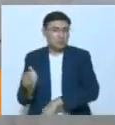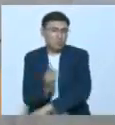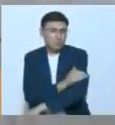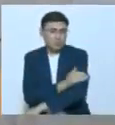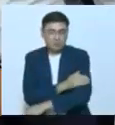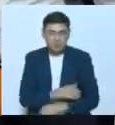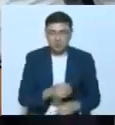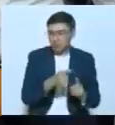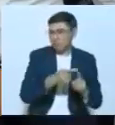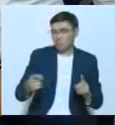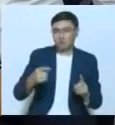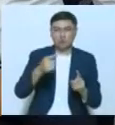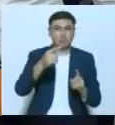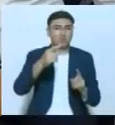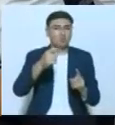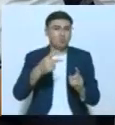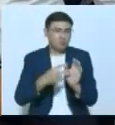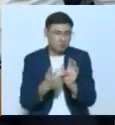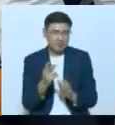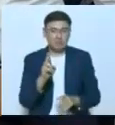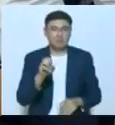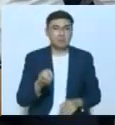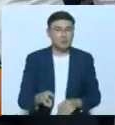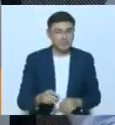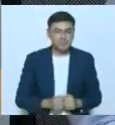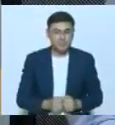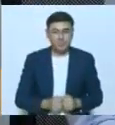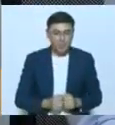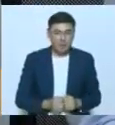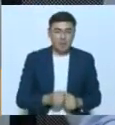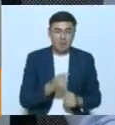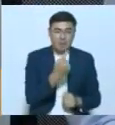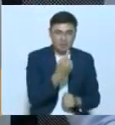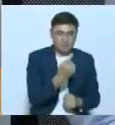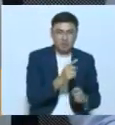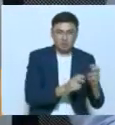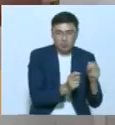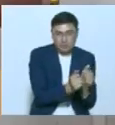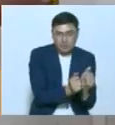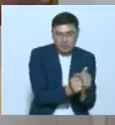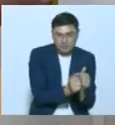составляет 83 км. Планируются две подстанции. Одна будет установлена возле завода,